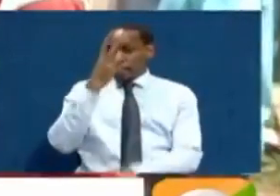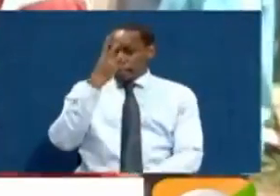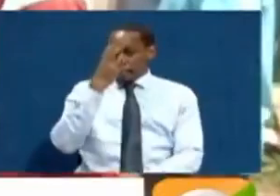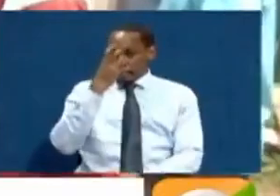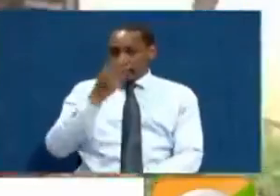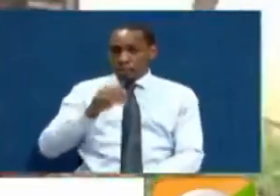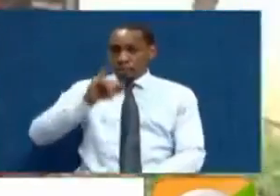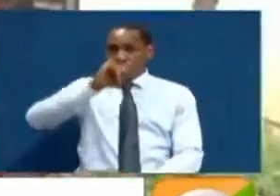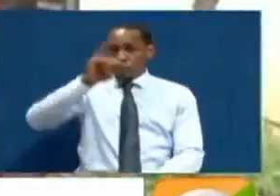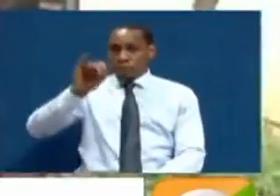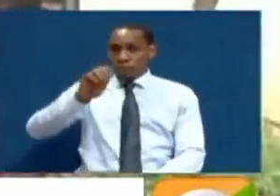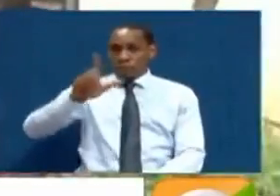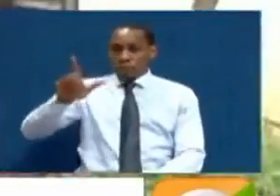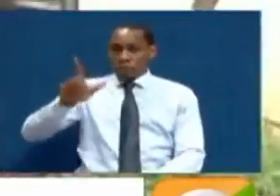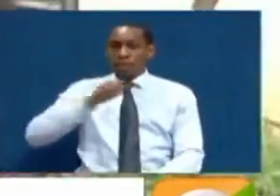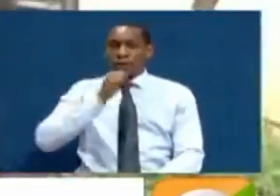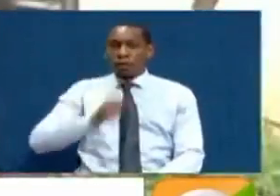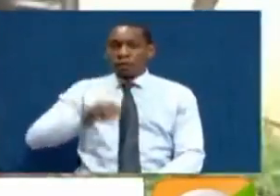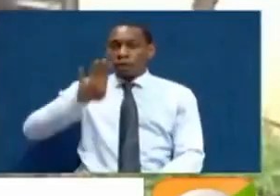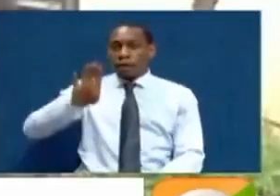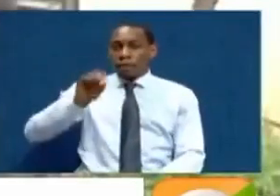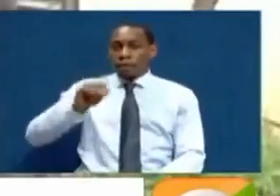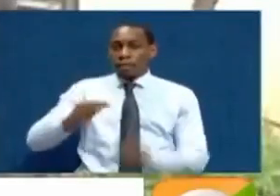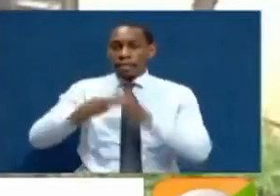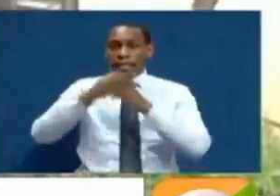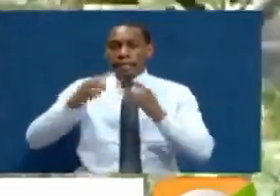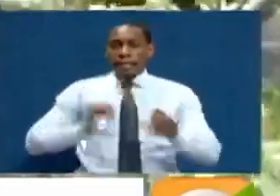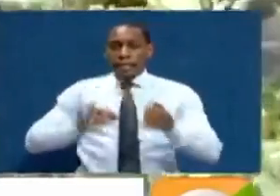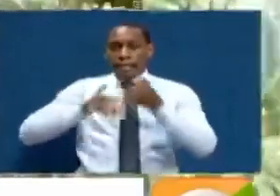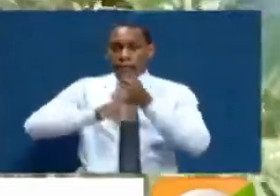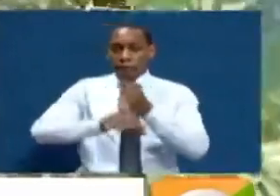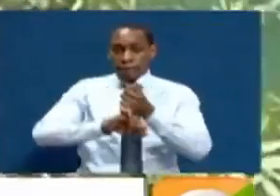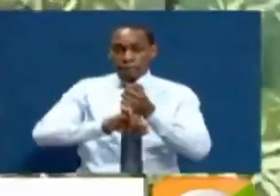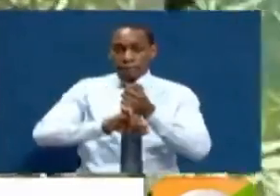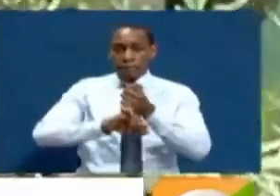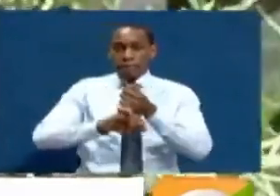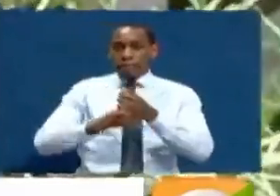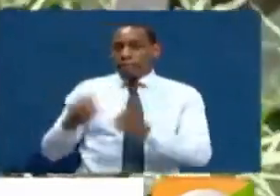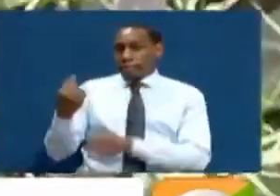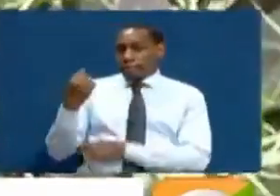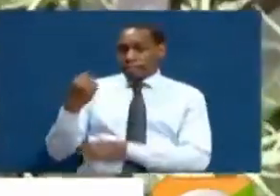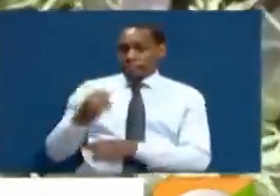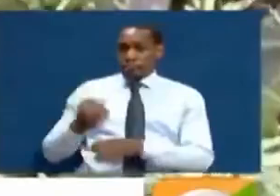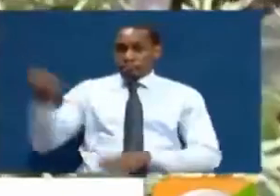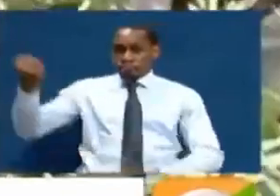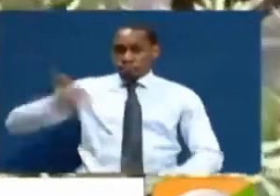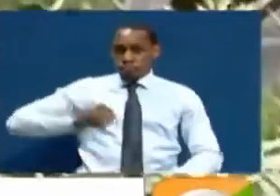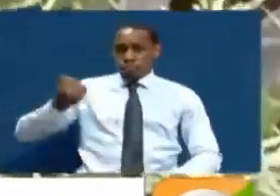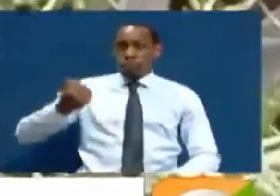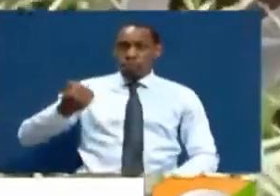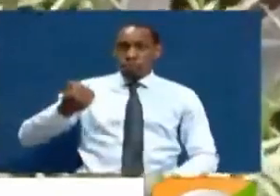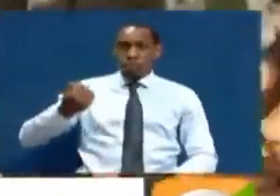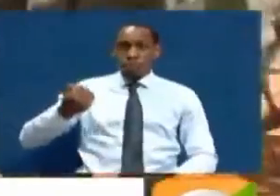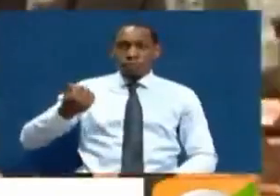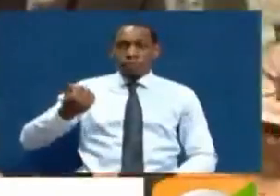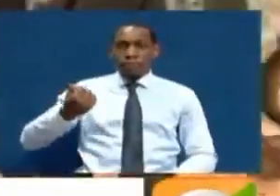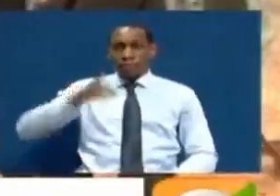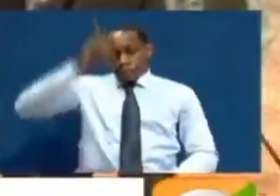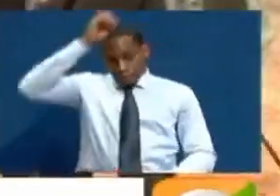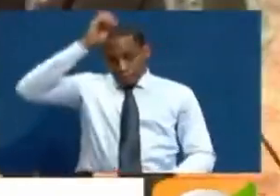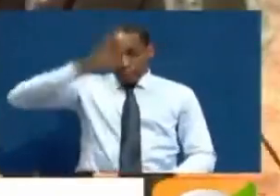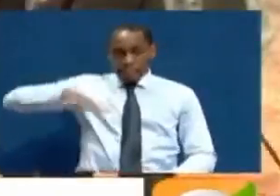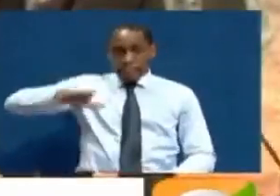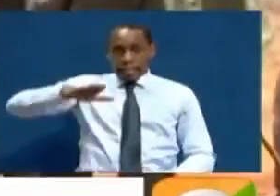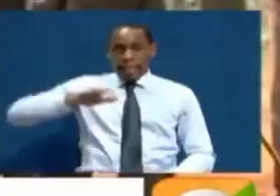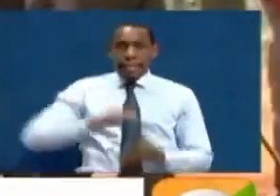Mogaka mwenye umri wa miaka 40 alimuua mkewe Irene Nyakwara jana kwa kumdunga kisu katika kijiji cha